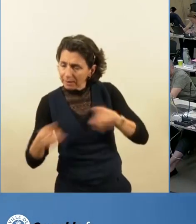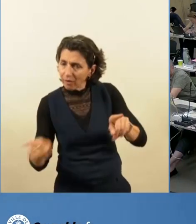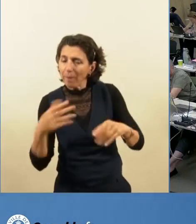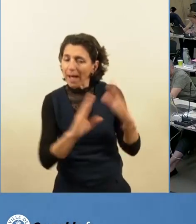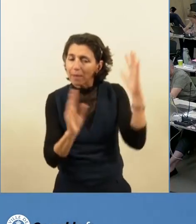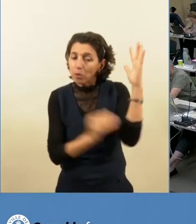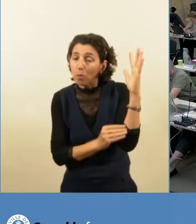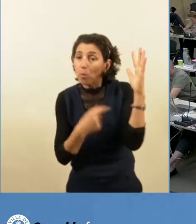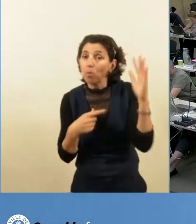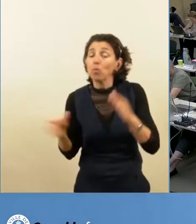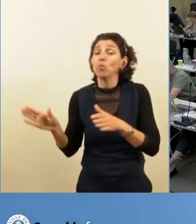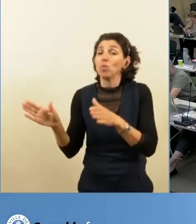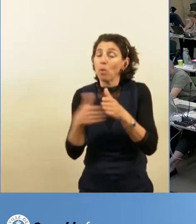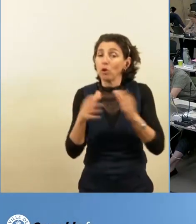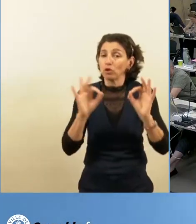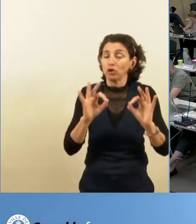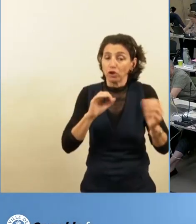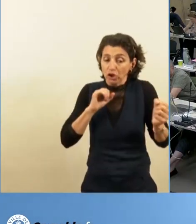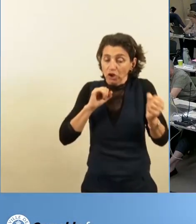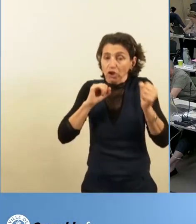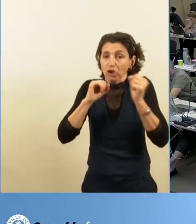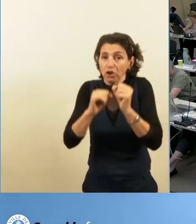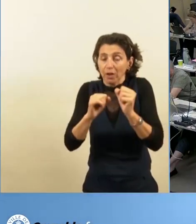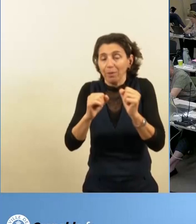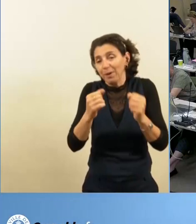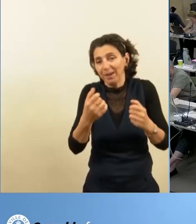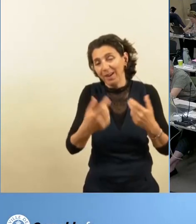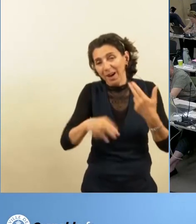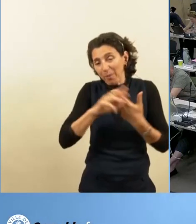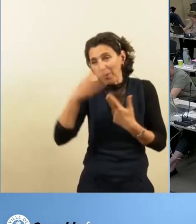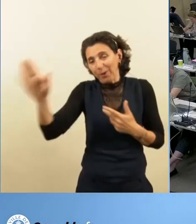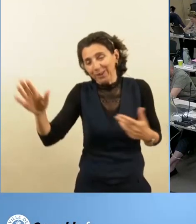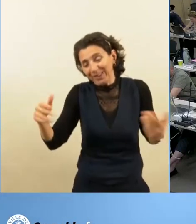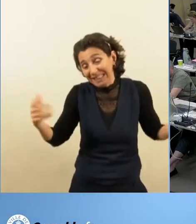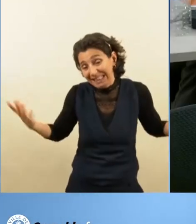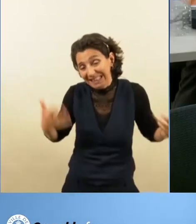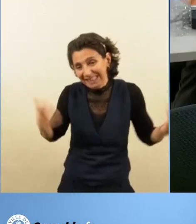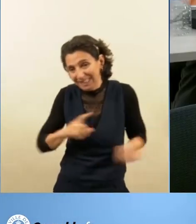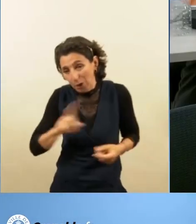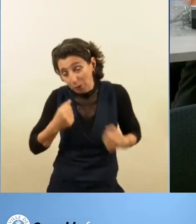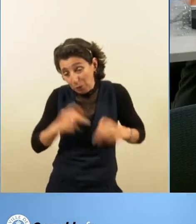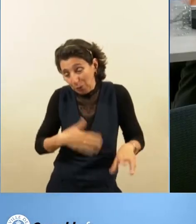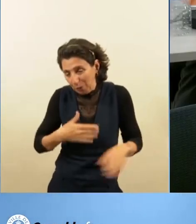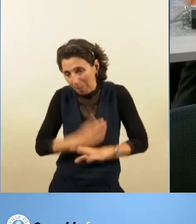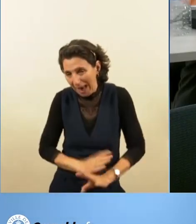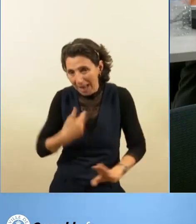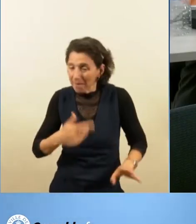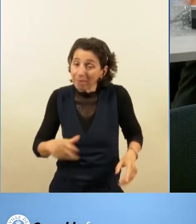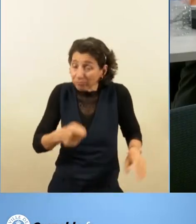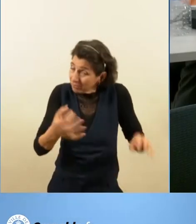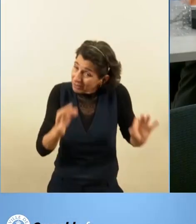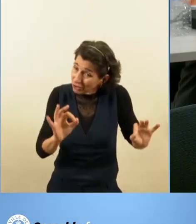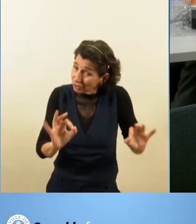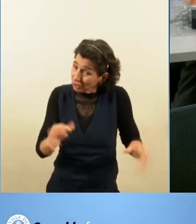demandait effectivement de tout rechanger je m'attendais pas une autre réponse de votre part mais comme vous dites c'est le jeu mais je m'étonne quand même parce que dedans il y avait des choses